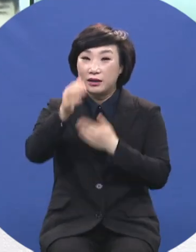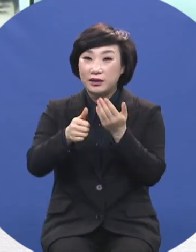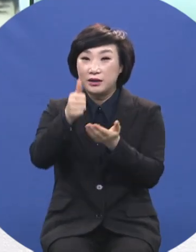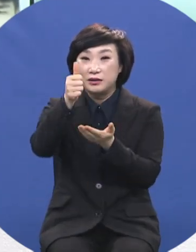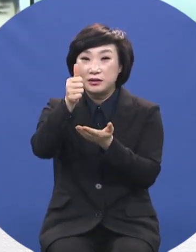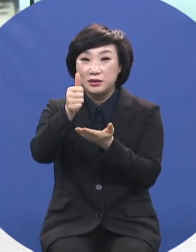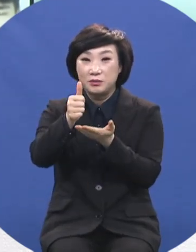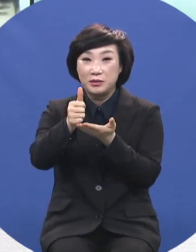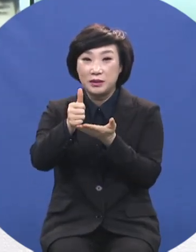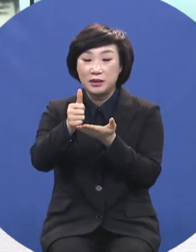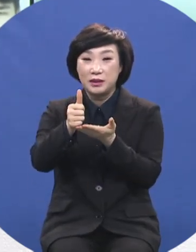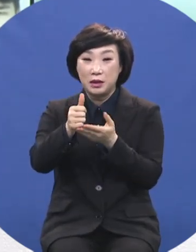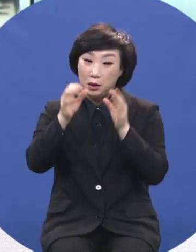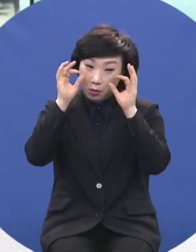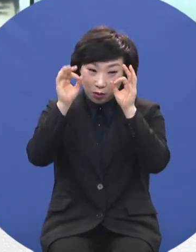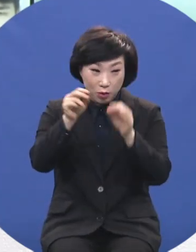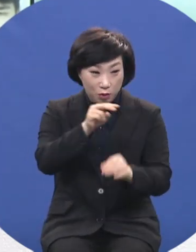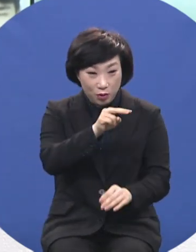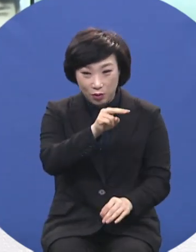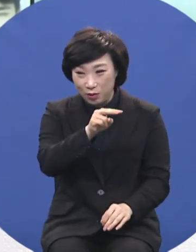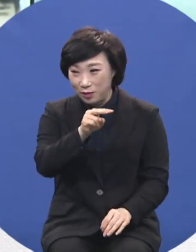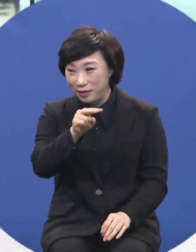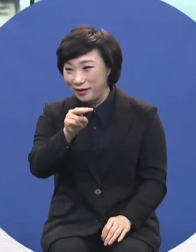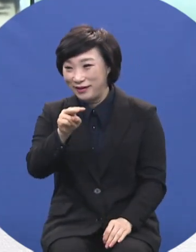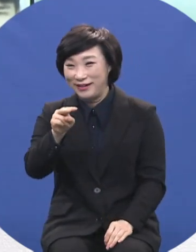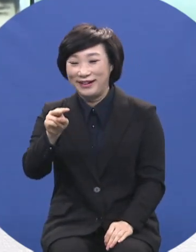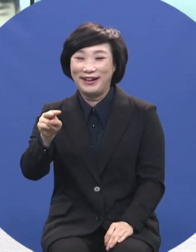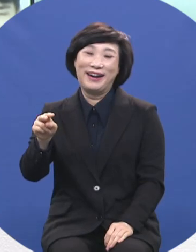하나님께서 보시기에